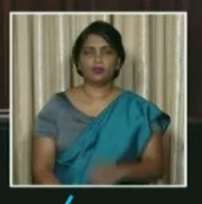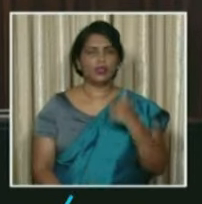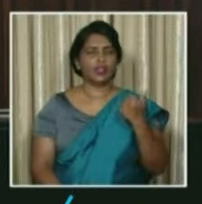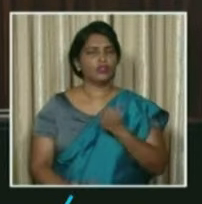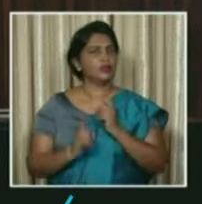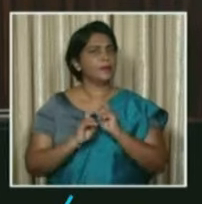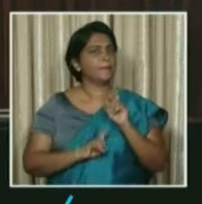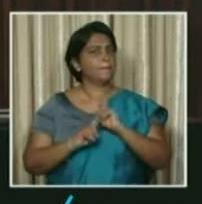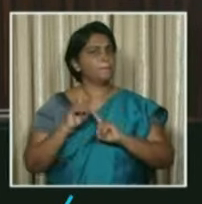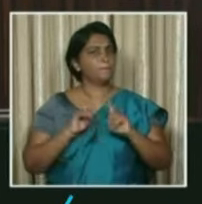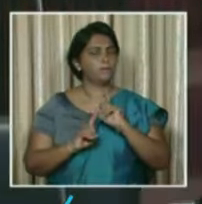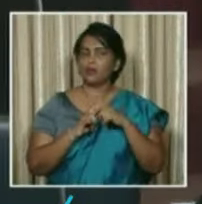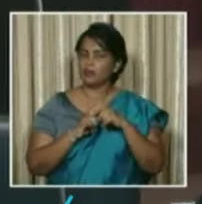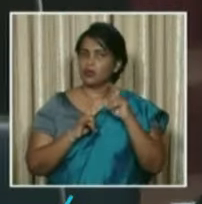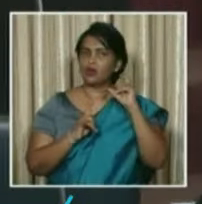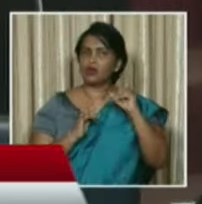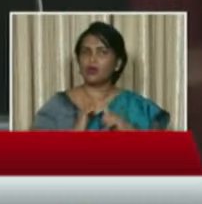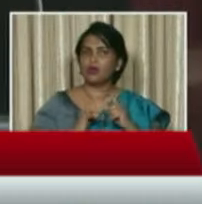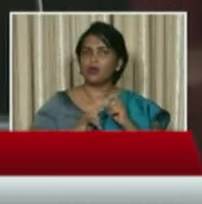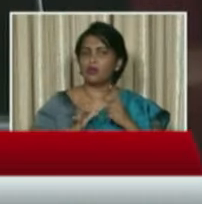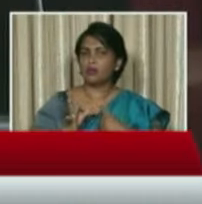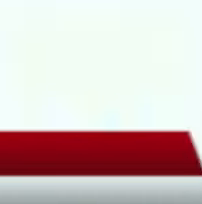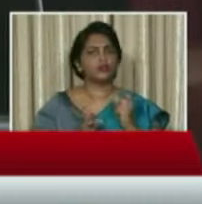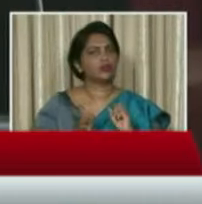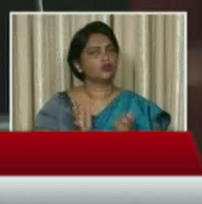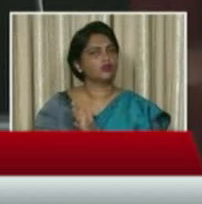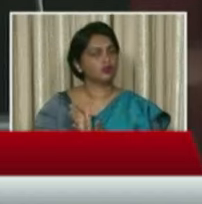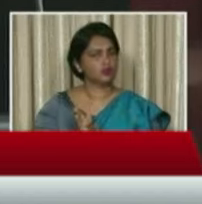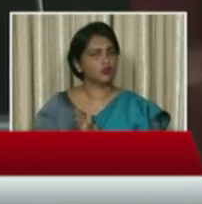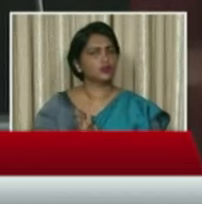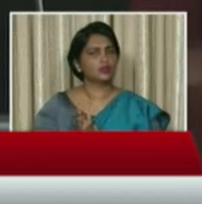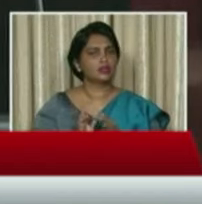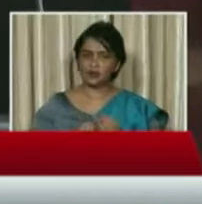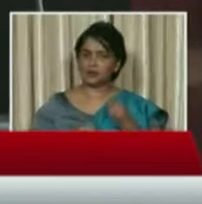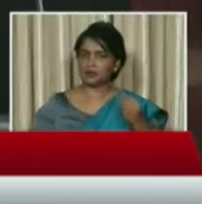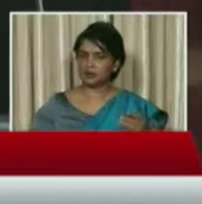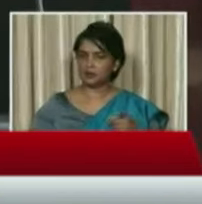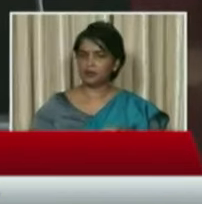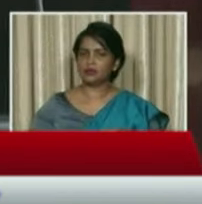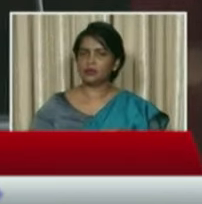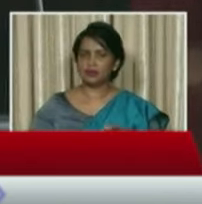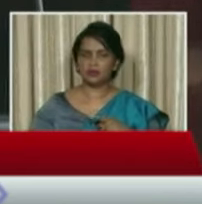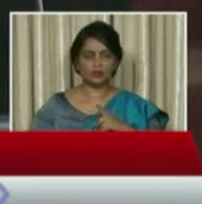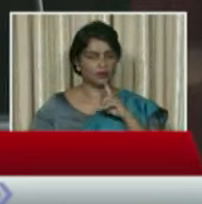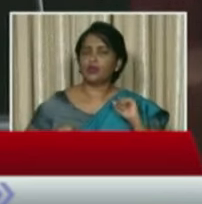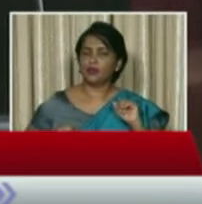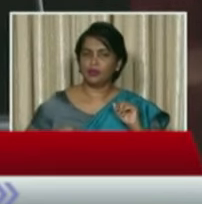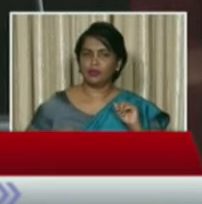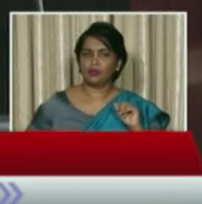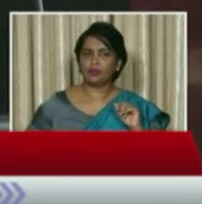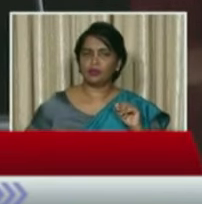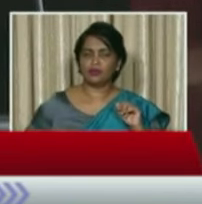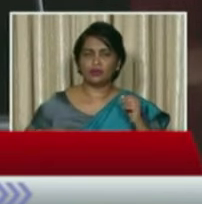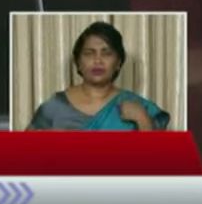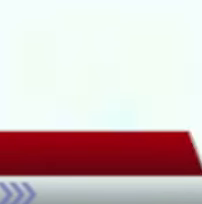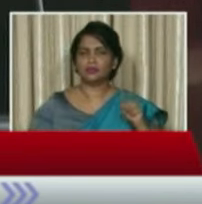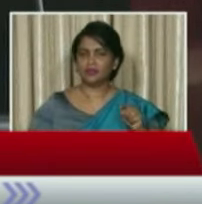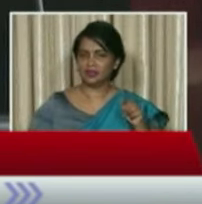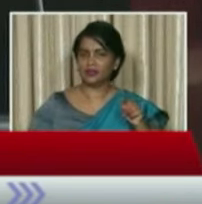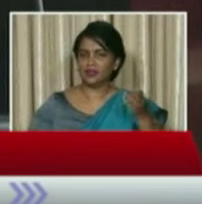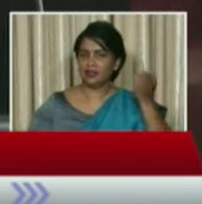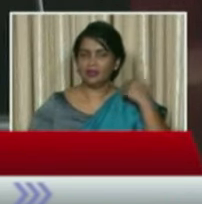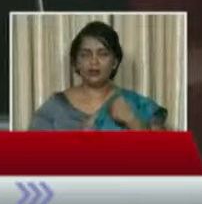පාර්ලිමේන්තුවේ කෝප් එකයි කෝප එකයි පබ්ලික් ඇකවුන්ට්ස් කමිටුවේ සභාපතිකම් විපක්ෂයට දෙන්න කියලා මම ඉල්ලීමක් කරනවා. මොකද මට මතක අරගල කාලේ